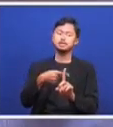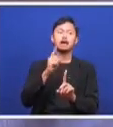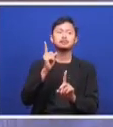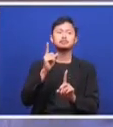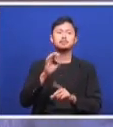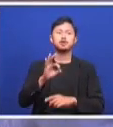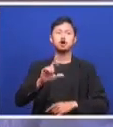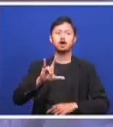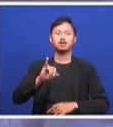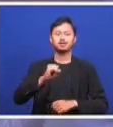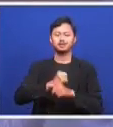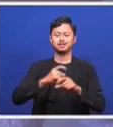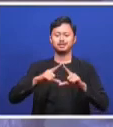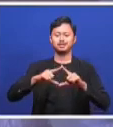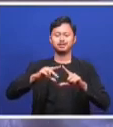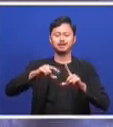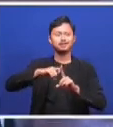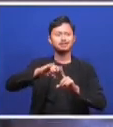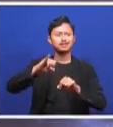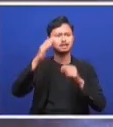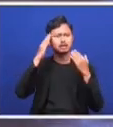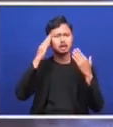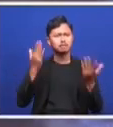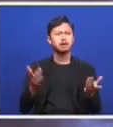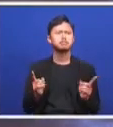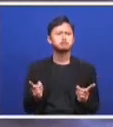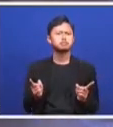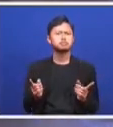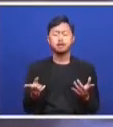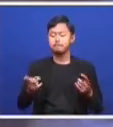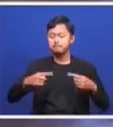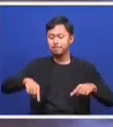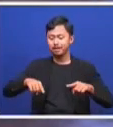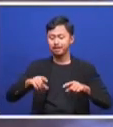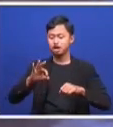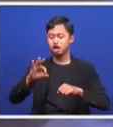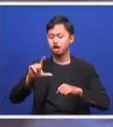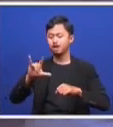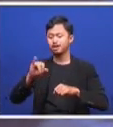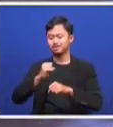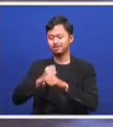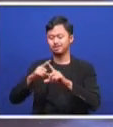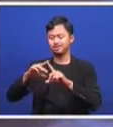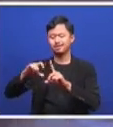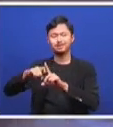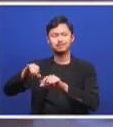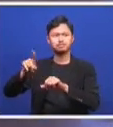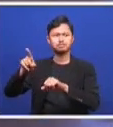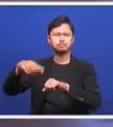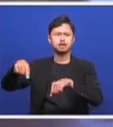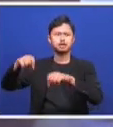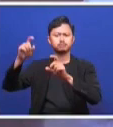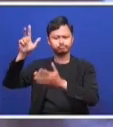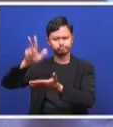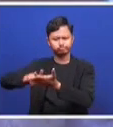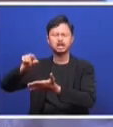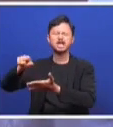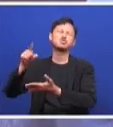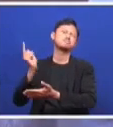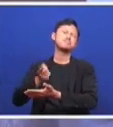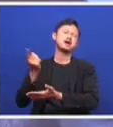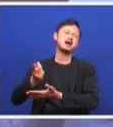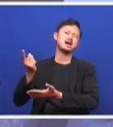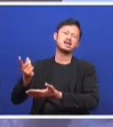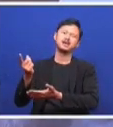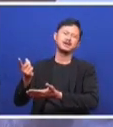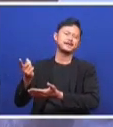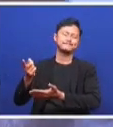oligarki itu juga keputusan politik kalau kemudian mereka menguasai secara oligark mereka juga akan memutuskan itu dan itu bahaya ini